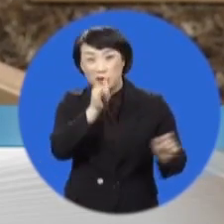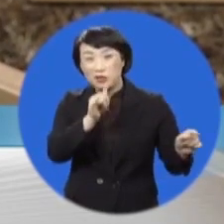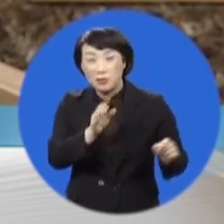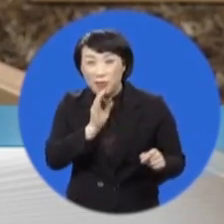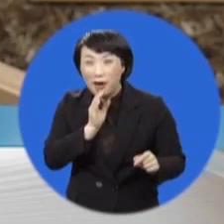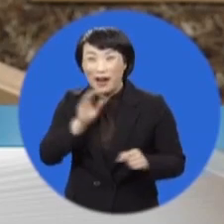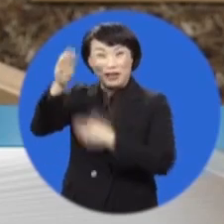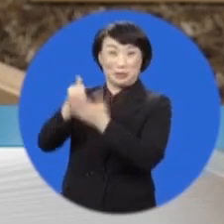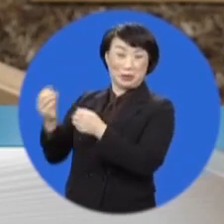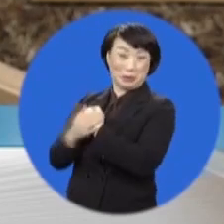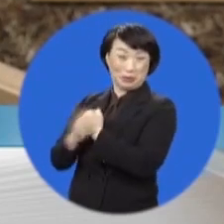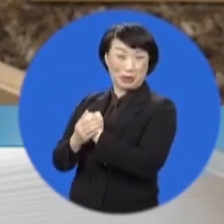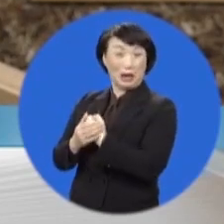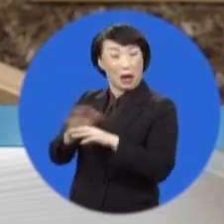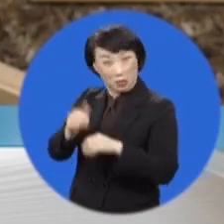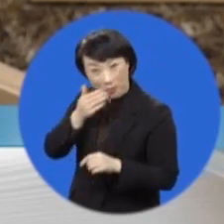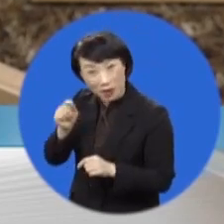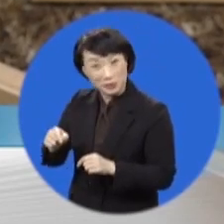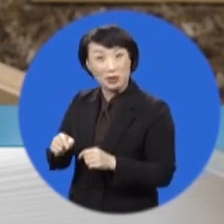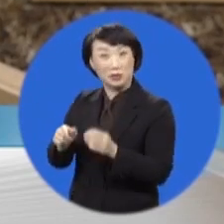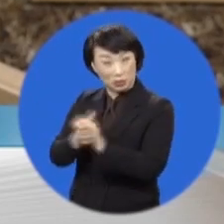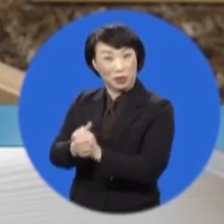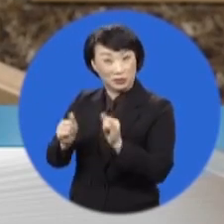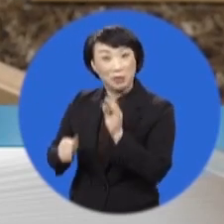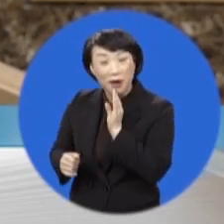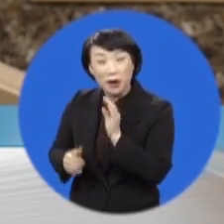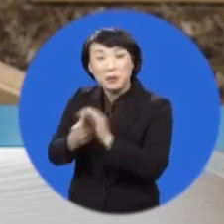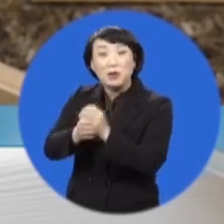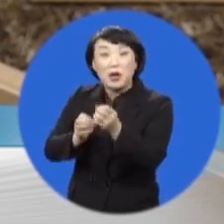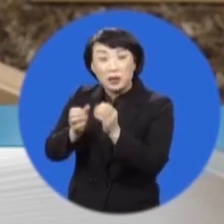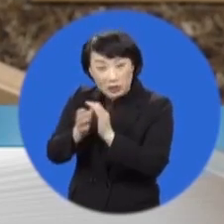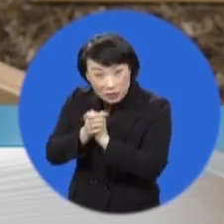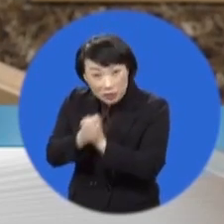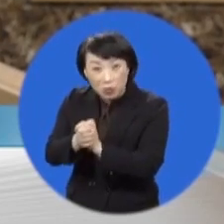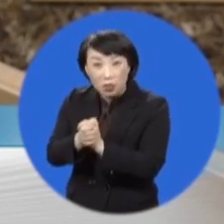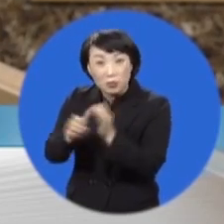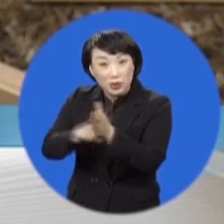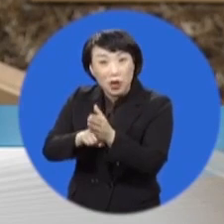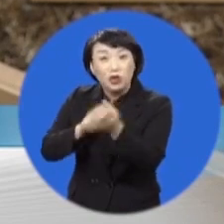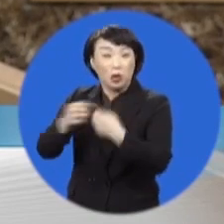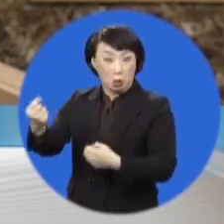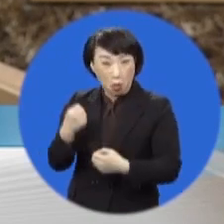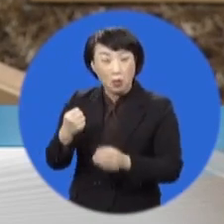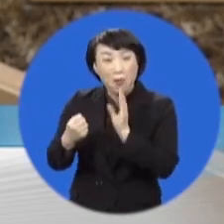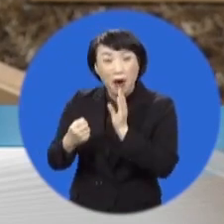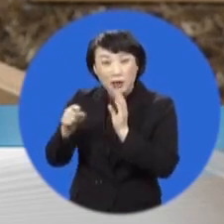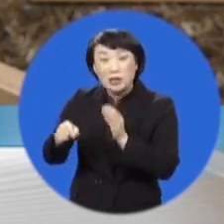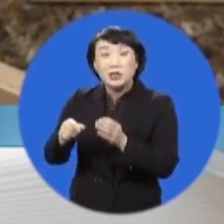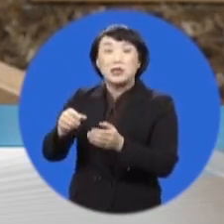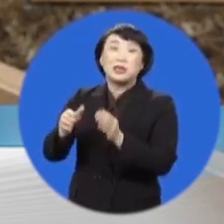하나님의 19 할 수 있으니 믿음의 기도가 역사 미끄 다보는 위기 2d 안 믿음으로 기도하는 사람의